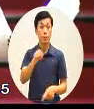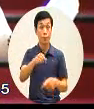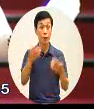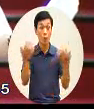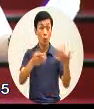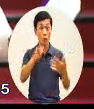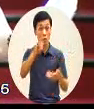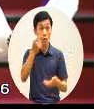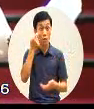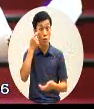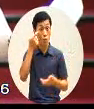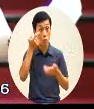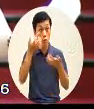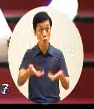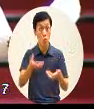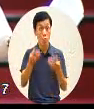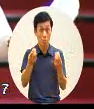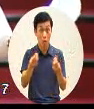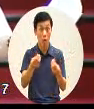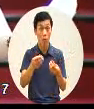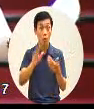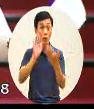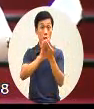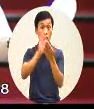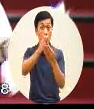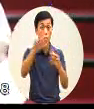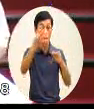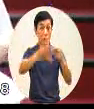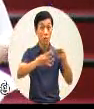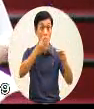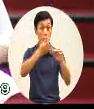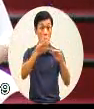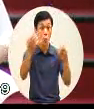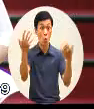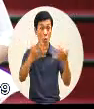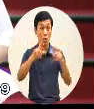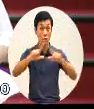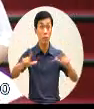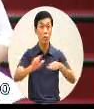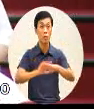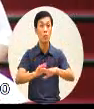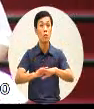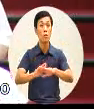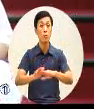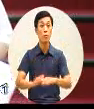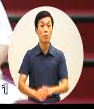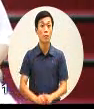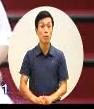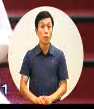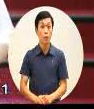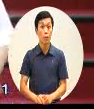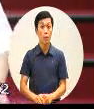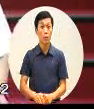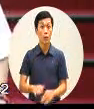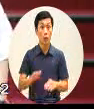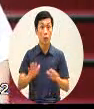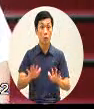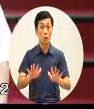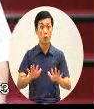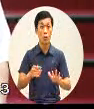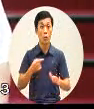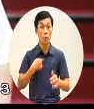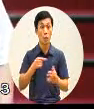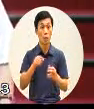不重视，我讲起后边4年绝对是足大的问题。所以讲，当然我今仔日吼资